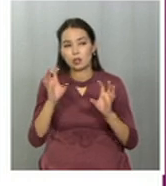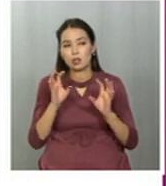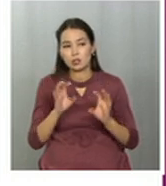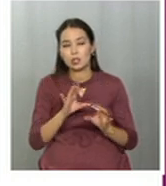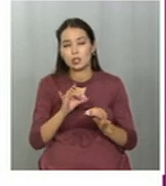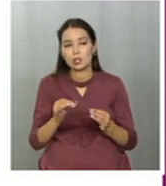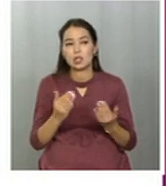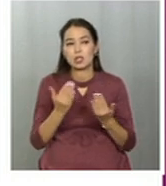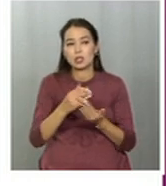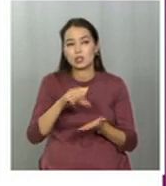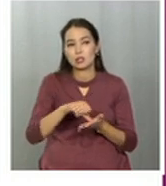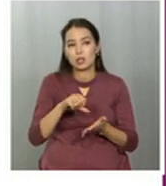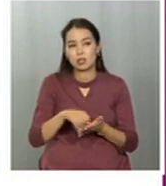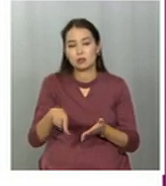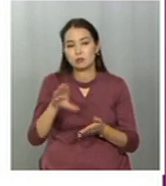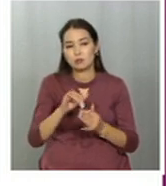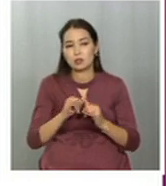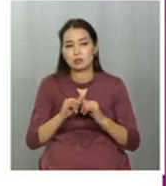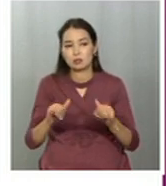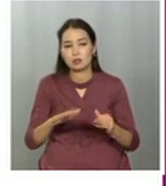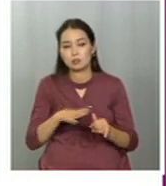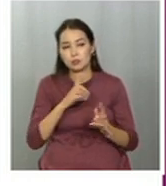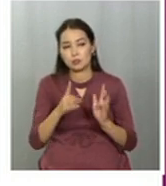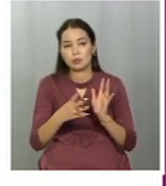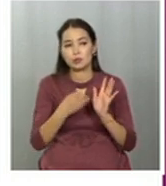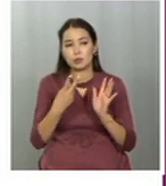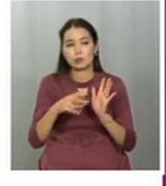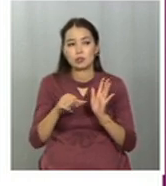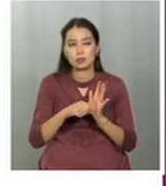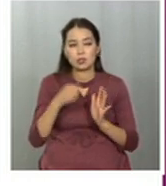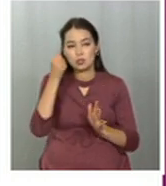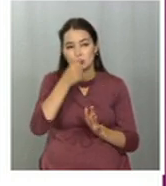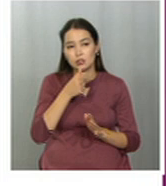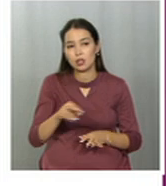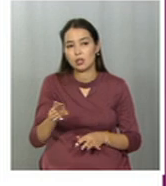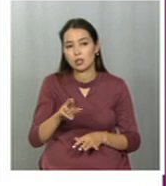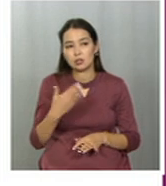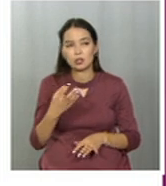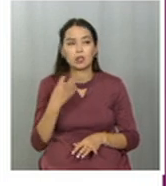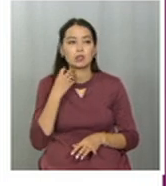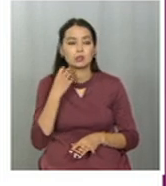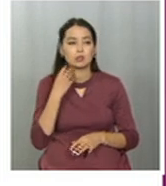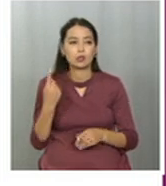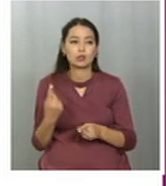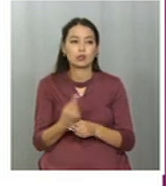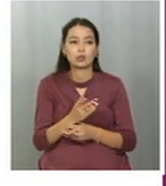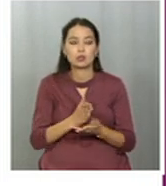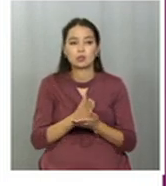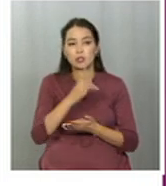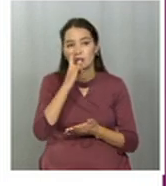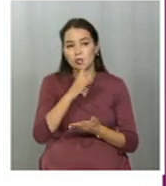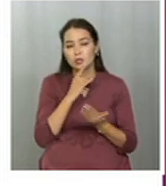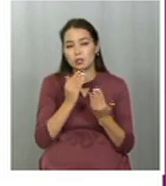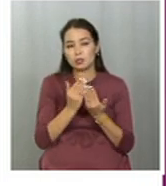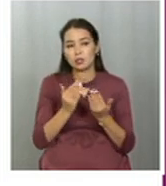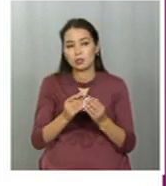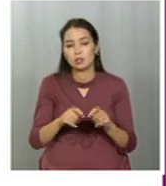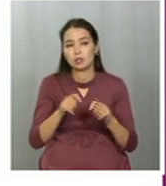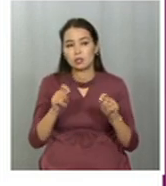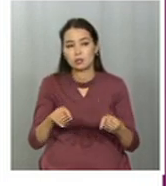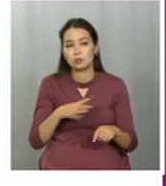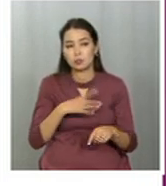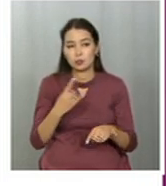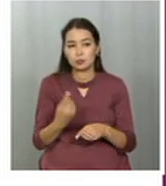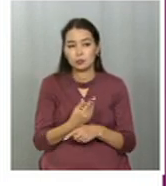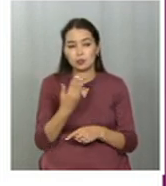жанрлары дами түсті. 1926 жылы қаңтарда Қызылордада тұңғыш кәсіби қазақ театры ашылды.